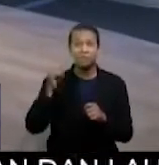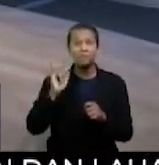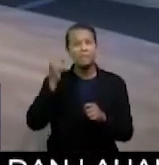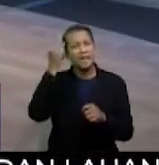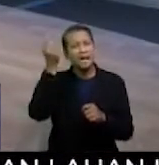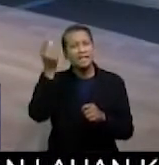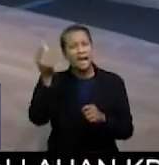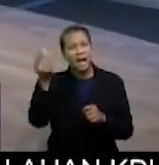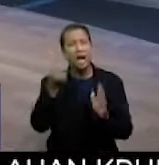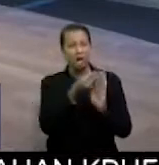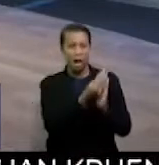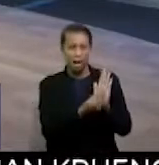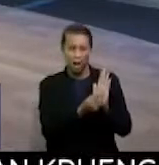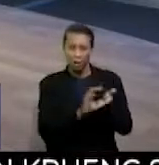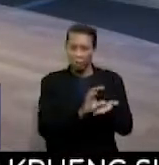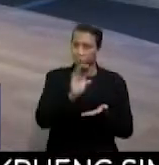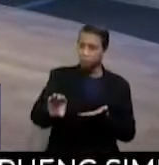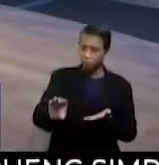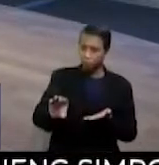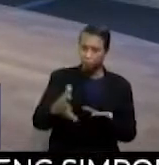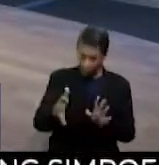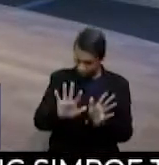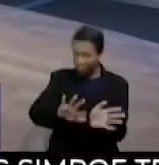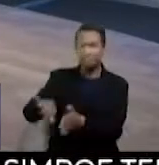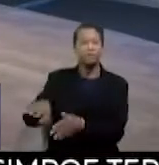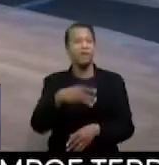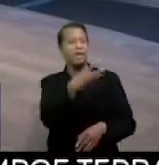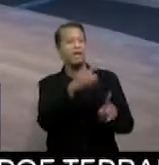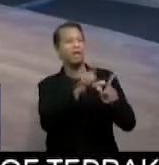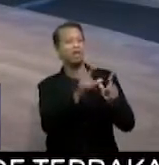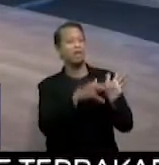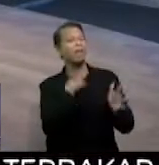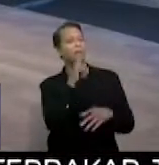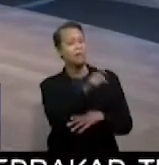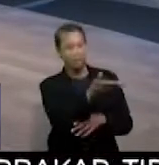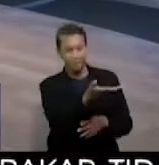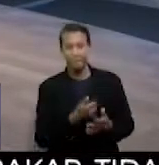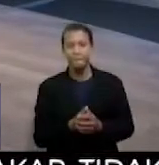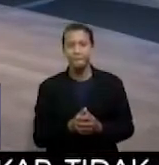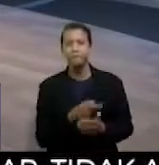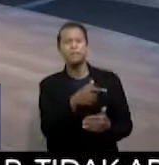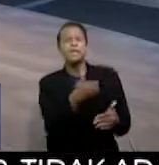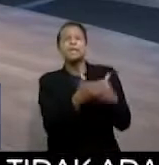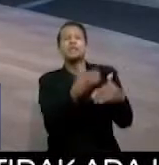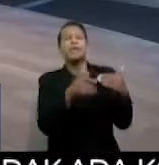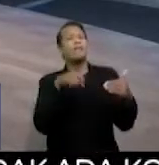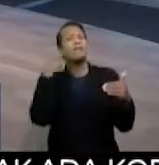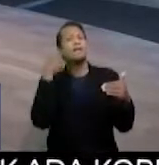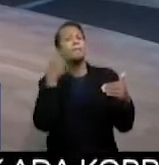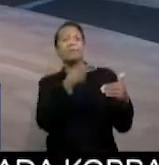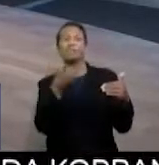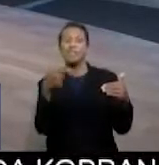saya ke Mas Edwin sekarang. Kalau melihat kondisi industri perfilman Indonesia selama lebih dari 1,5 tahun